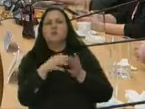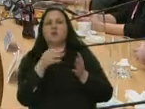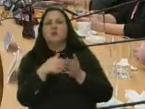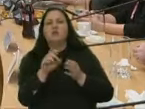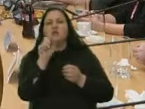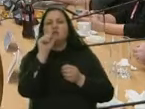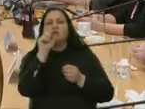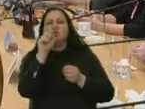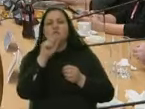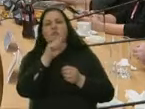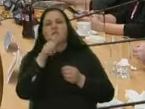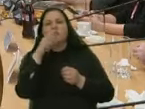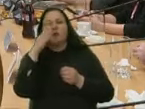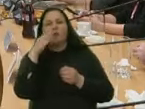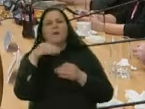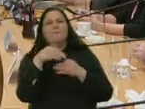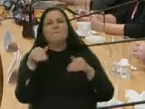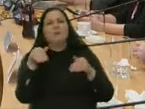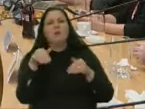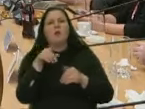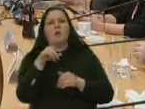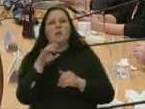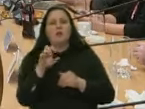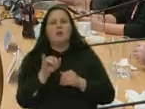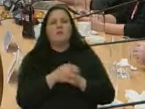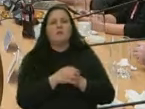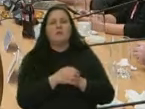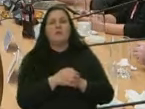12,4 milioane de lei. Suma medie a fost